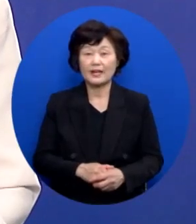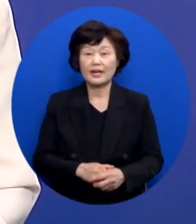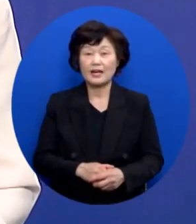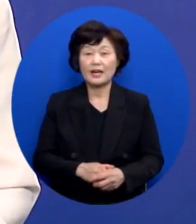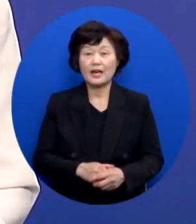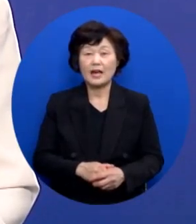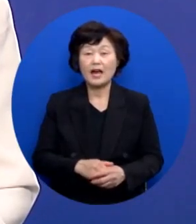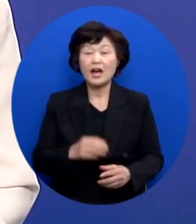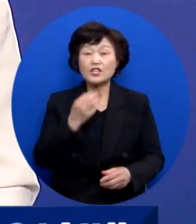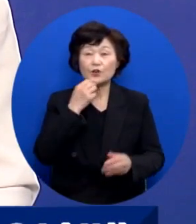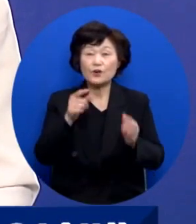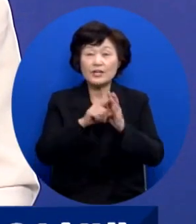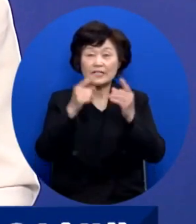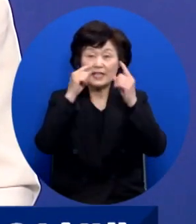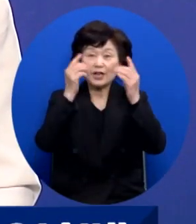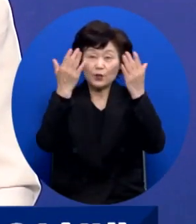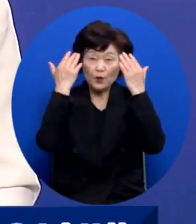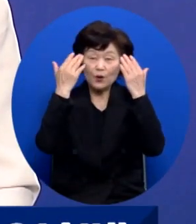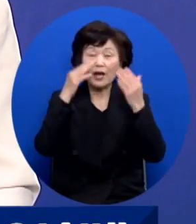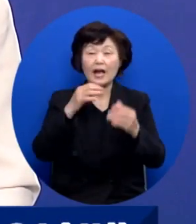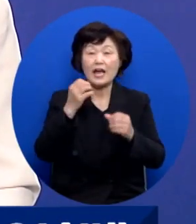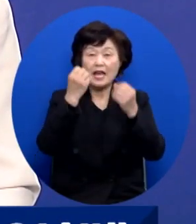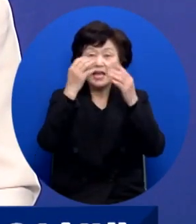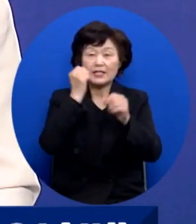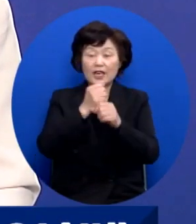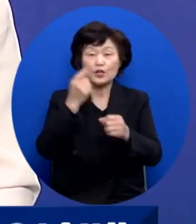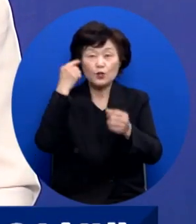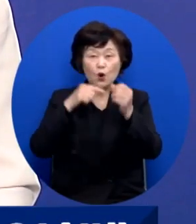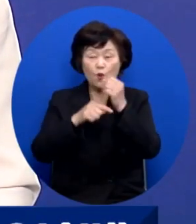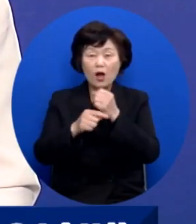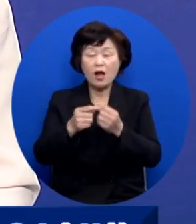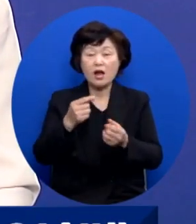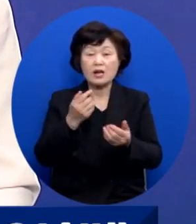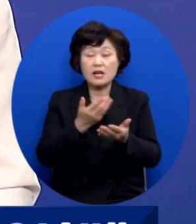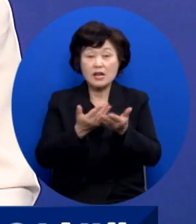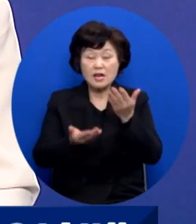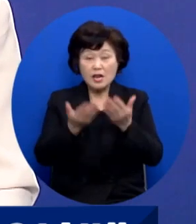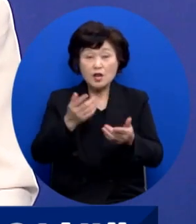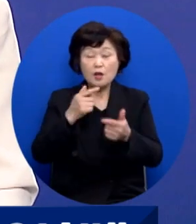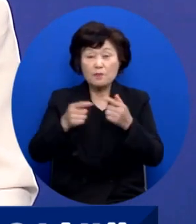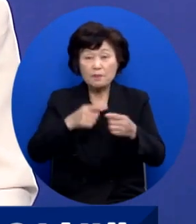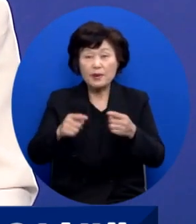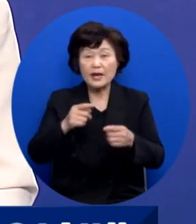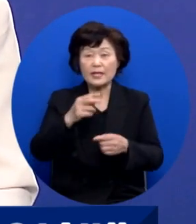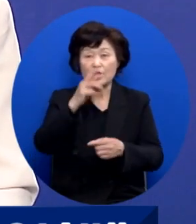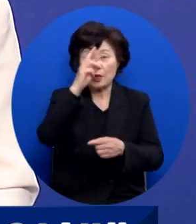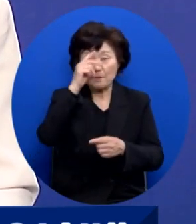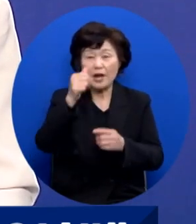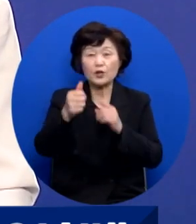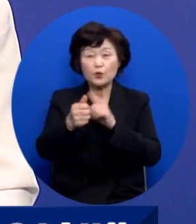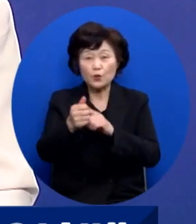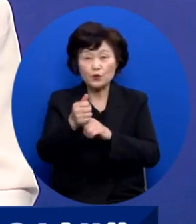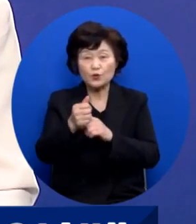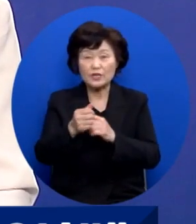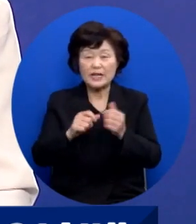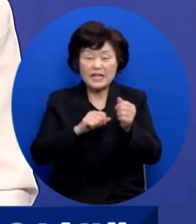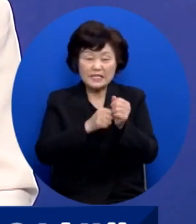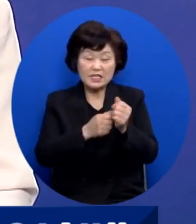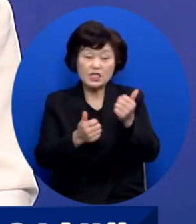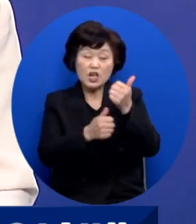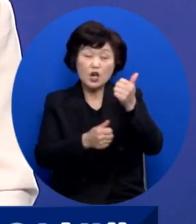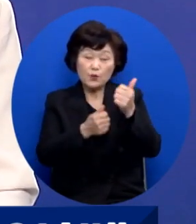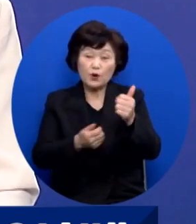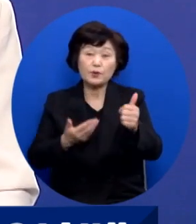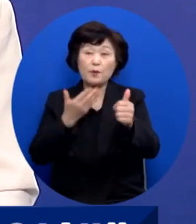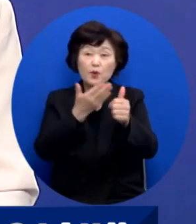지난 시간 서울신학대학교가 창조과학을 비판한 박영식 교수를 징계위원회에 회부한 것을 두고 일부 조직신학자들이